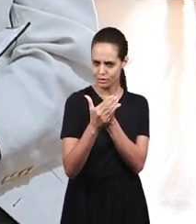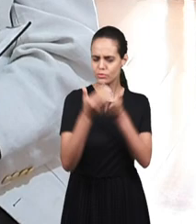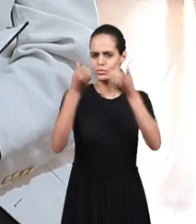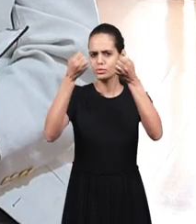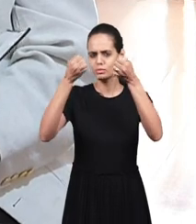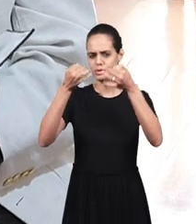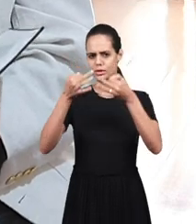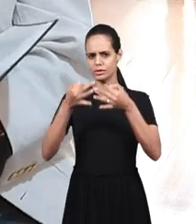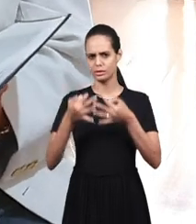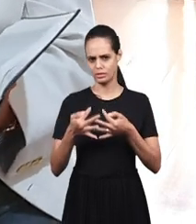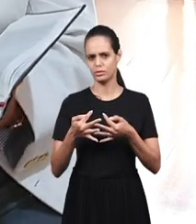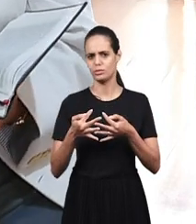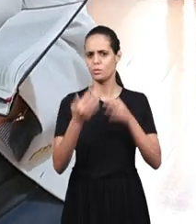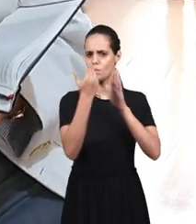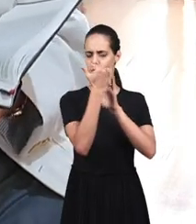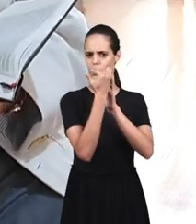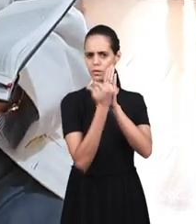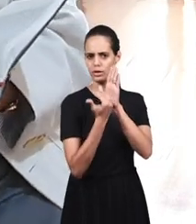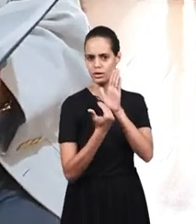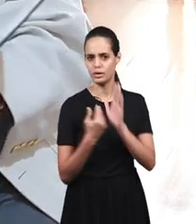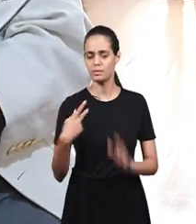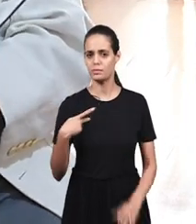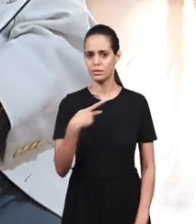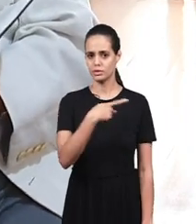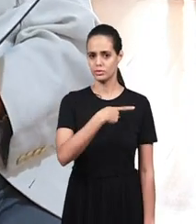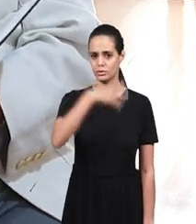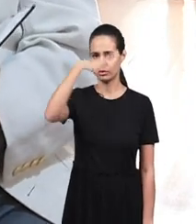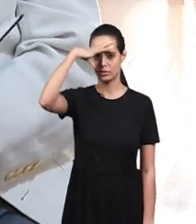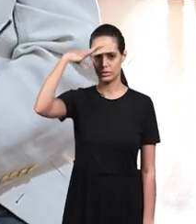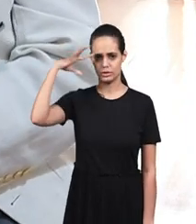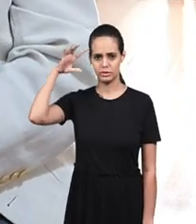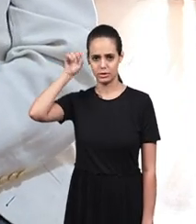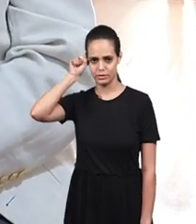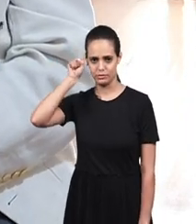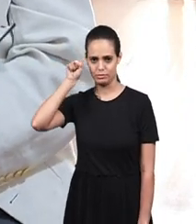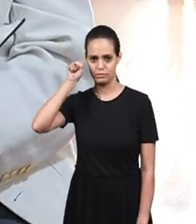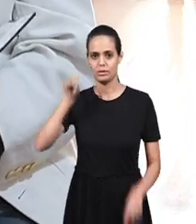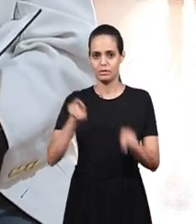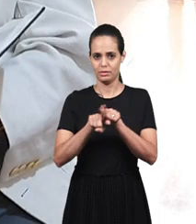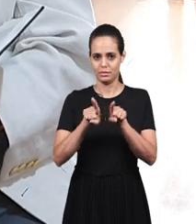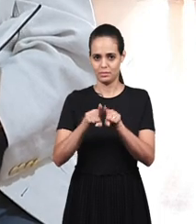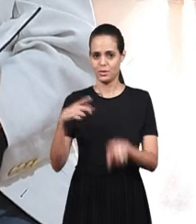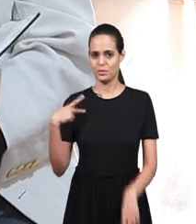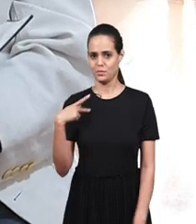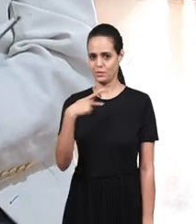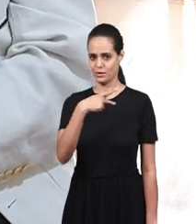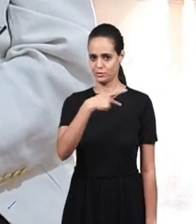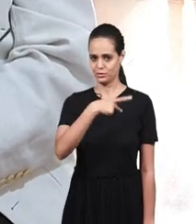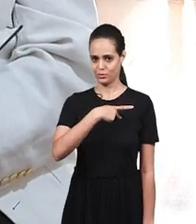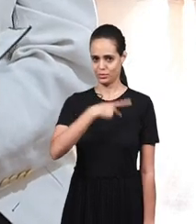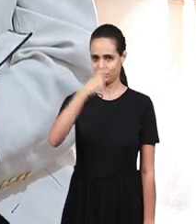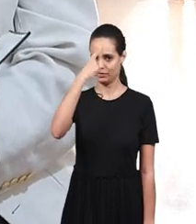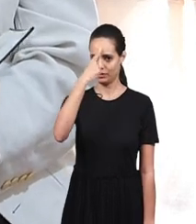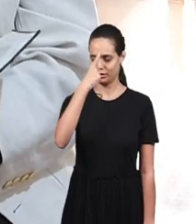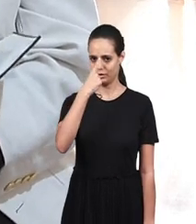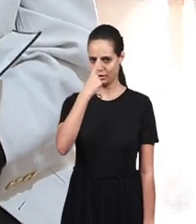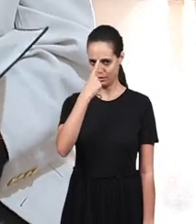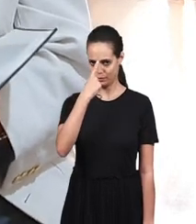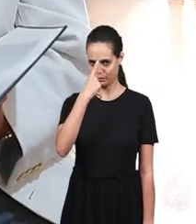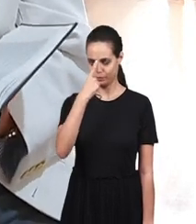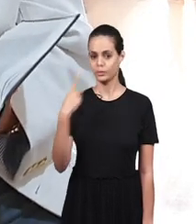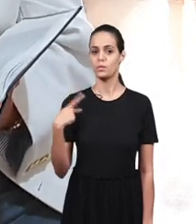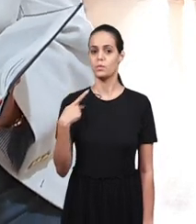qui a été faite dans ce programme par nos frères, le pasteur Sergio et le